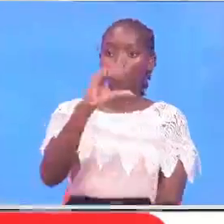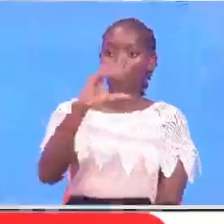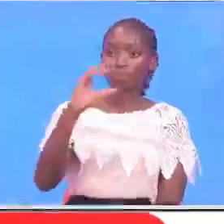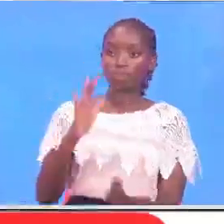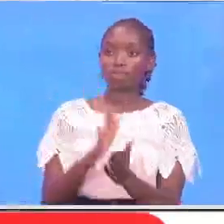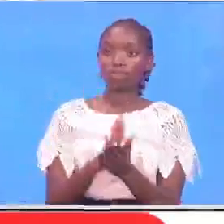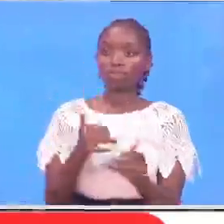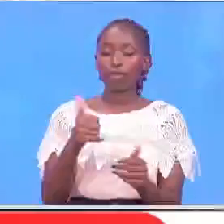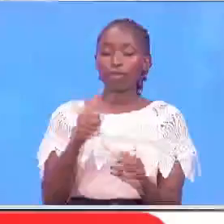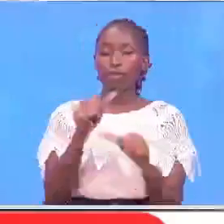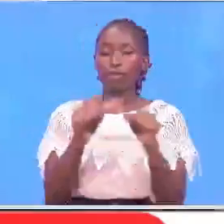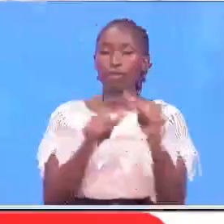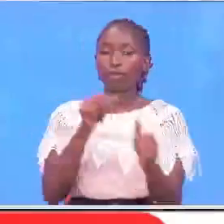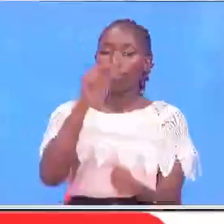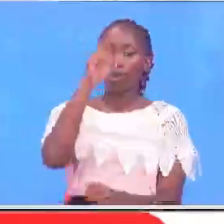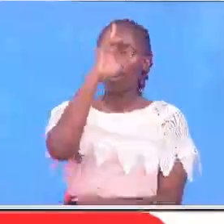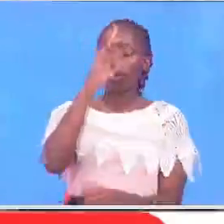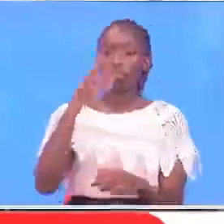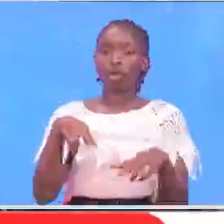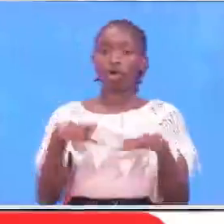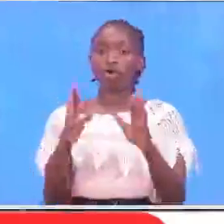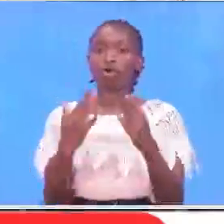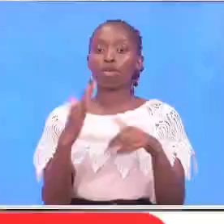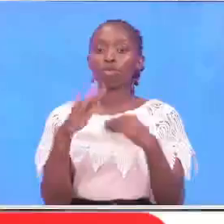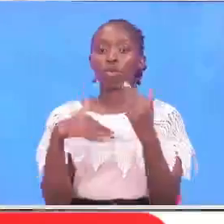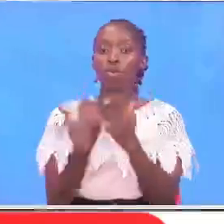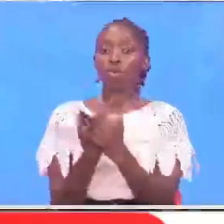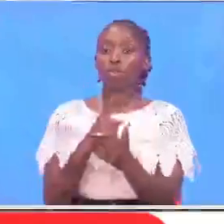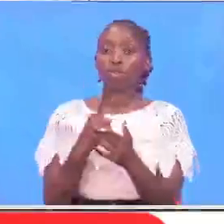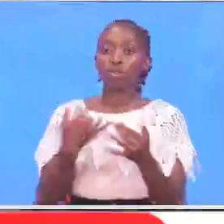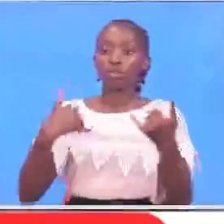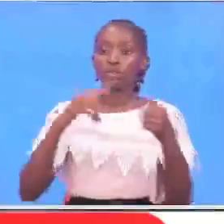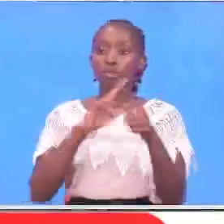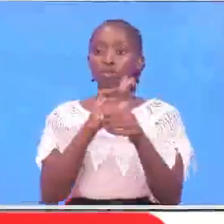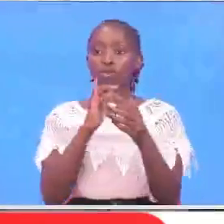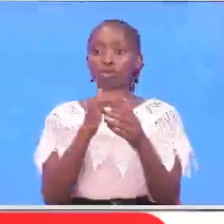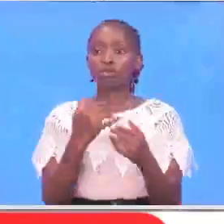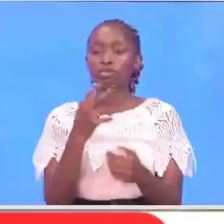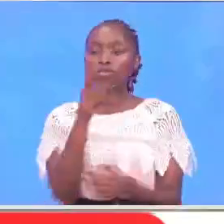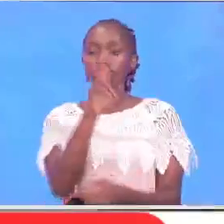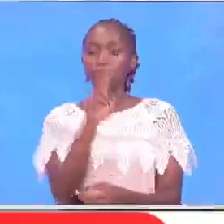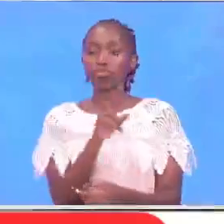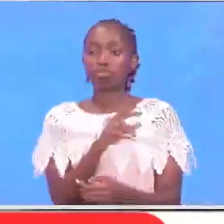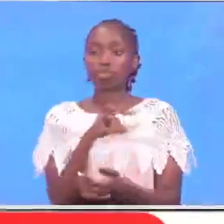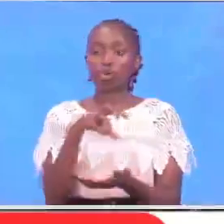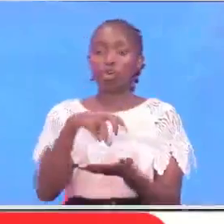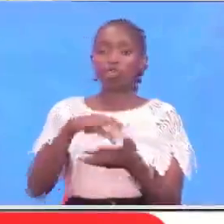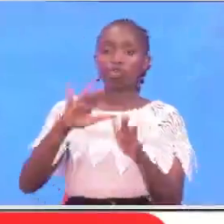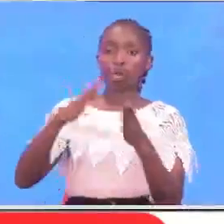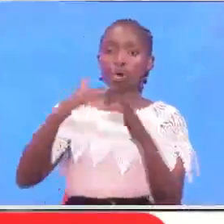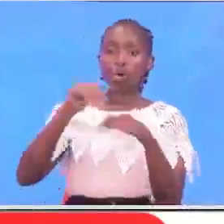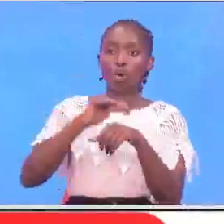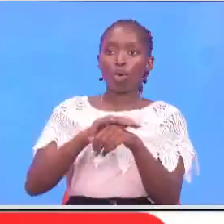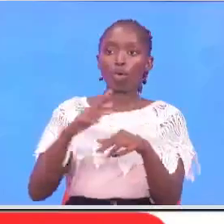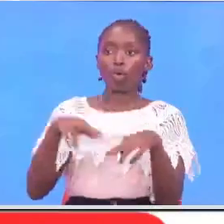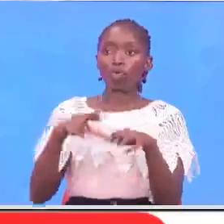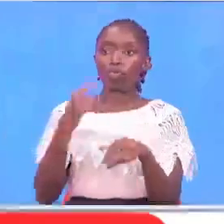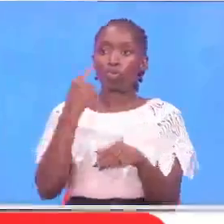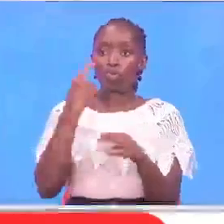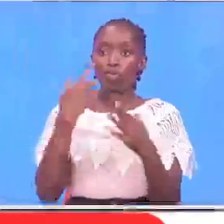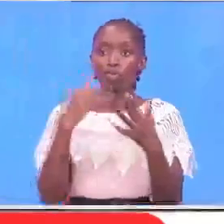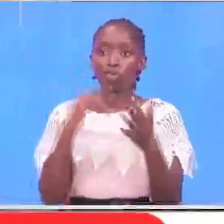trafiki. Hili ni gari la maafisa wa EACC ambalo walitumia kutathmini hali barabarani. Muda mfupi wanawaona maafisa wa